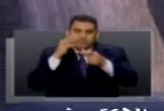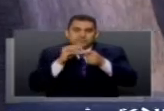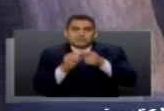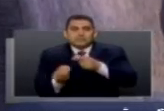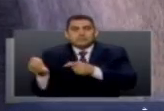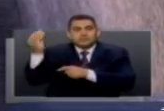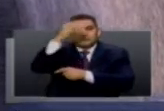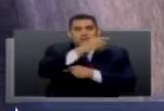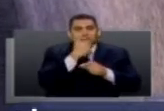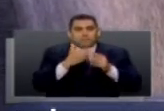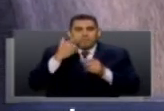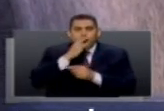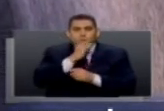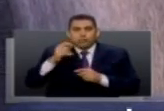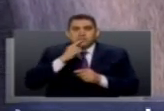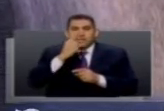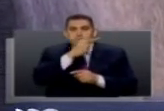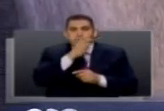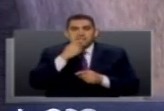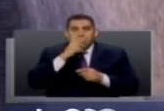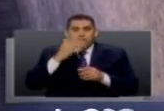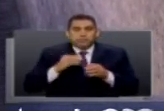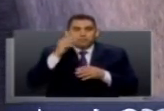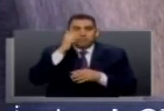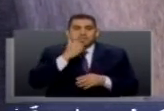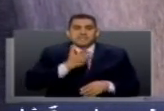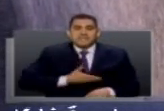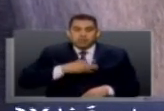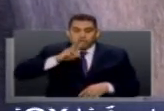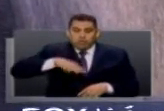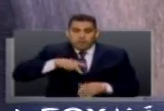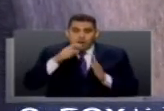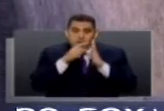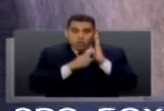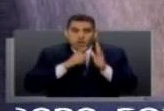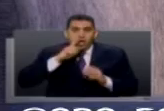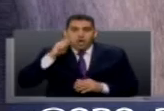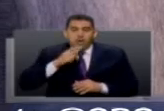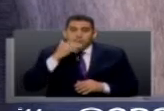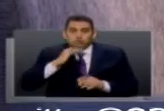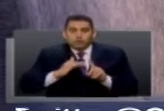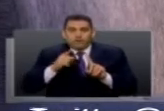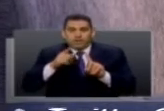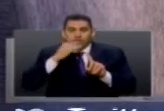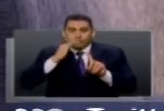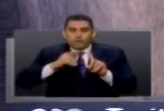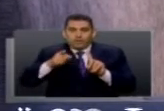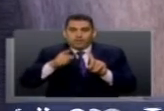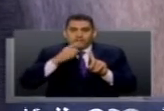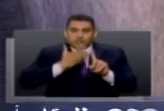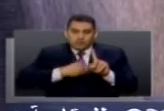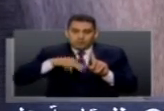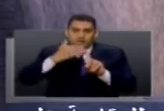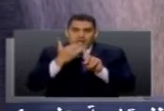يختلف في عصرنا من كان دون الثام عشر يعتبر قانونيا في حكم الحدث طفل نعم في ذلك